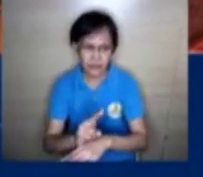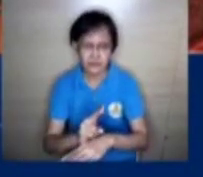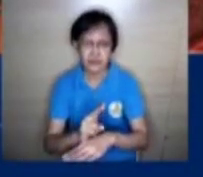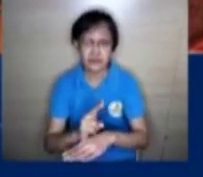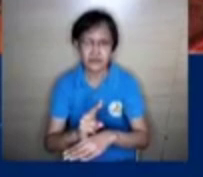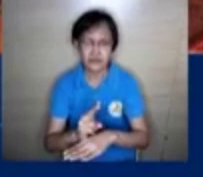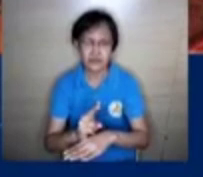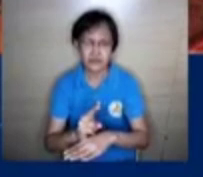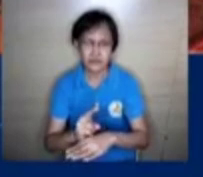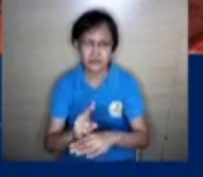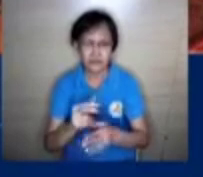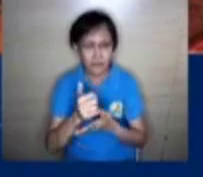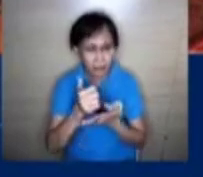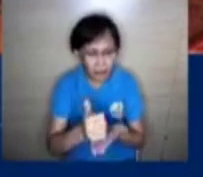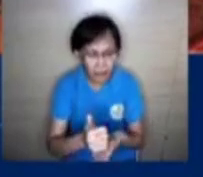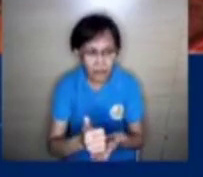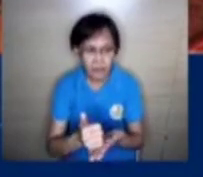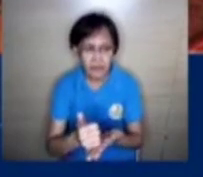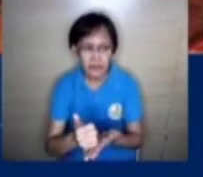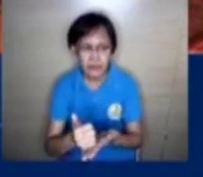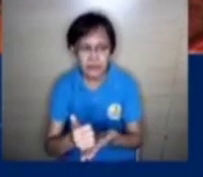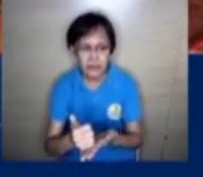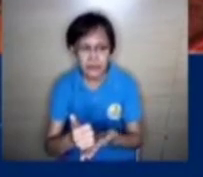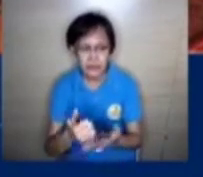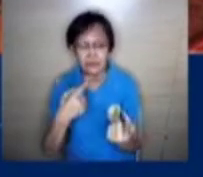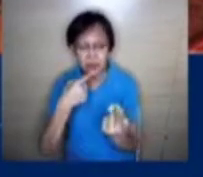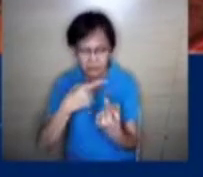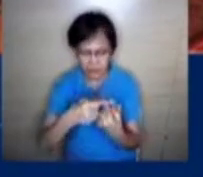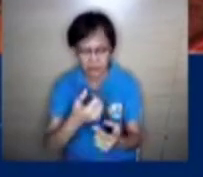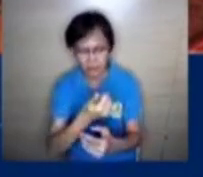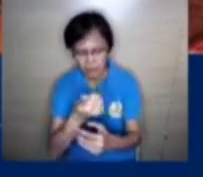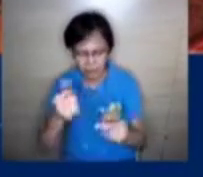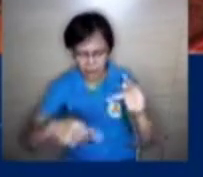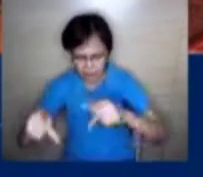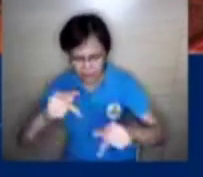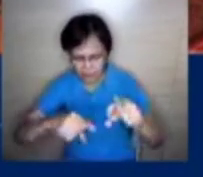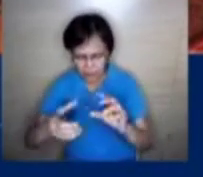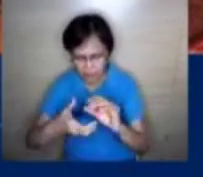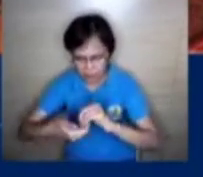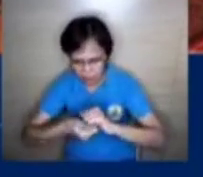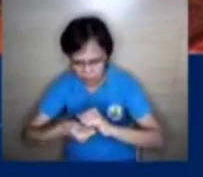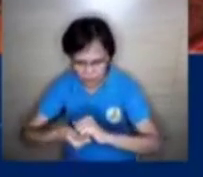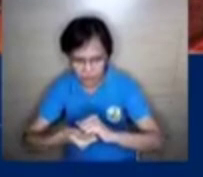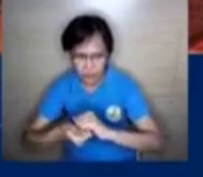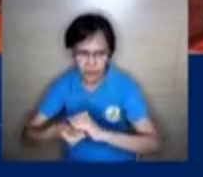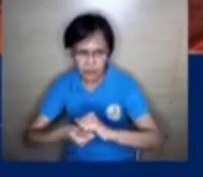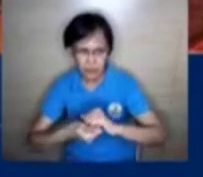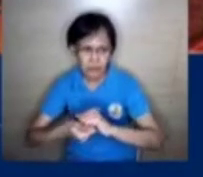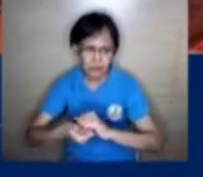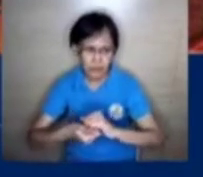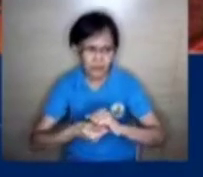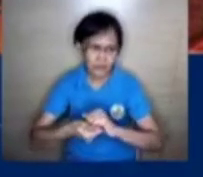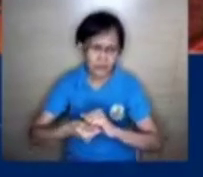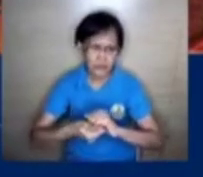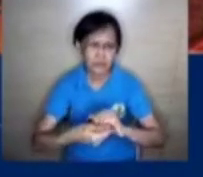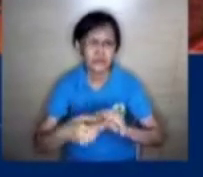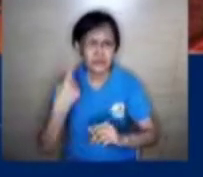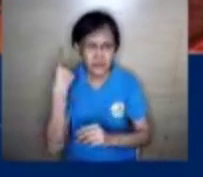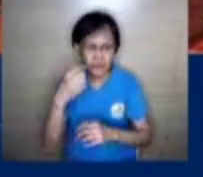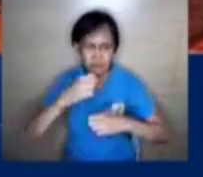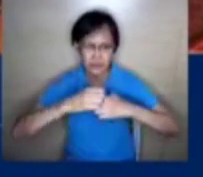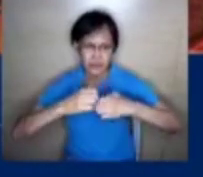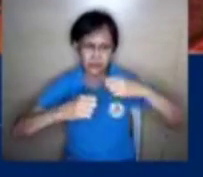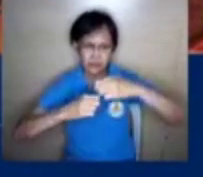team. At syempre bukod pa ito sa iba pang mga drainage maintenance at ibang infra works ng engineering department